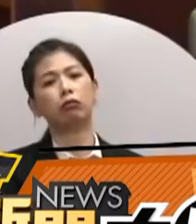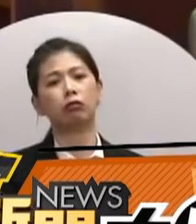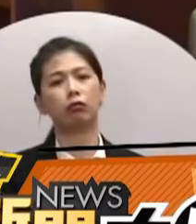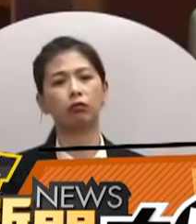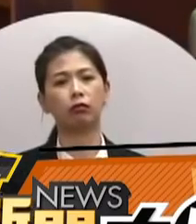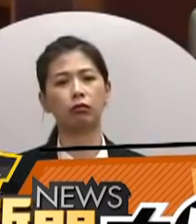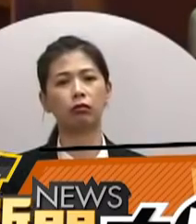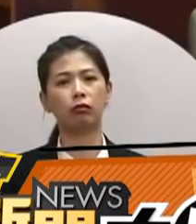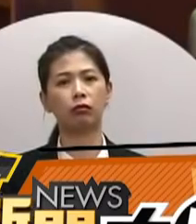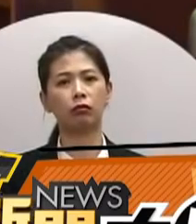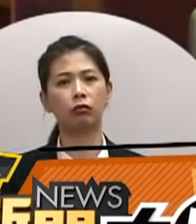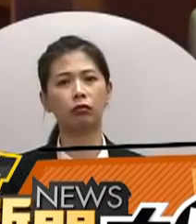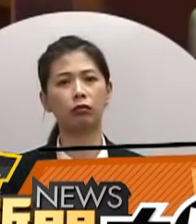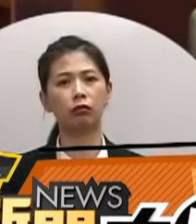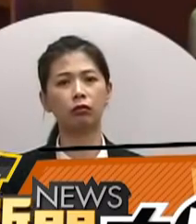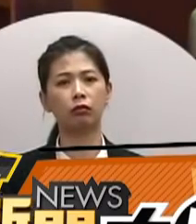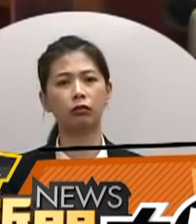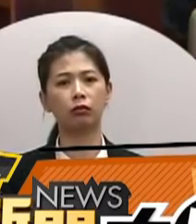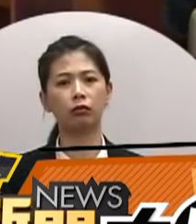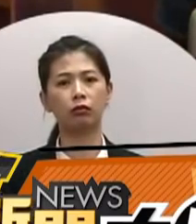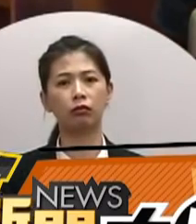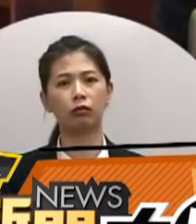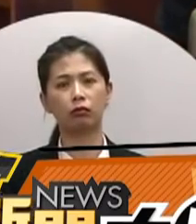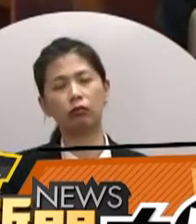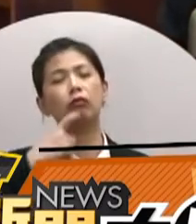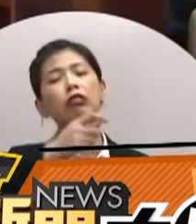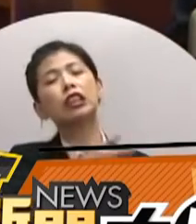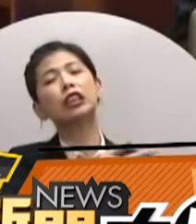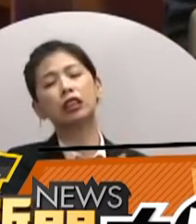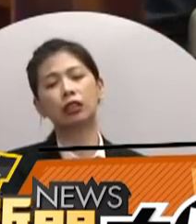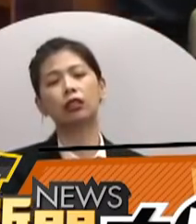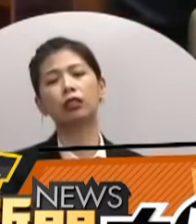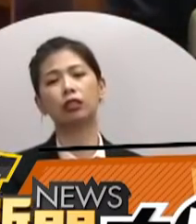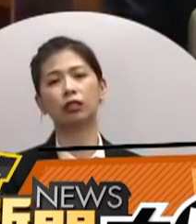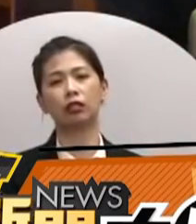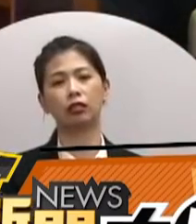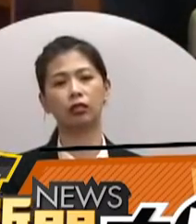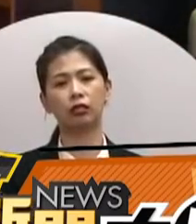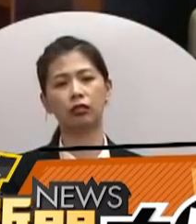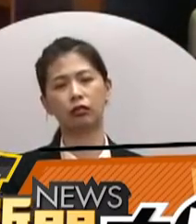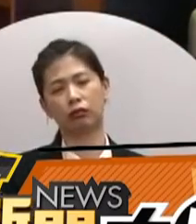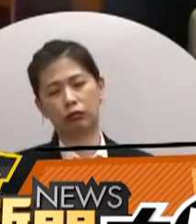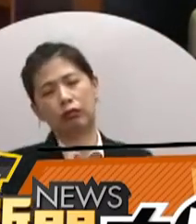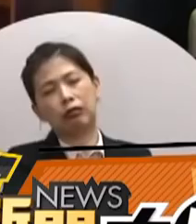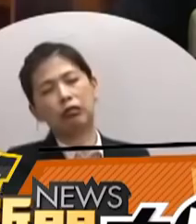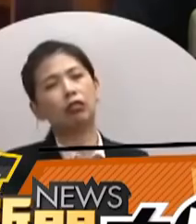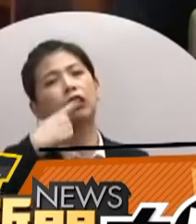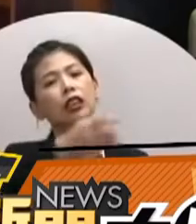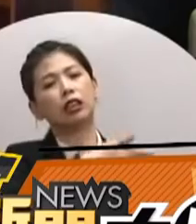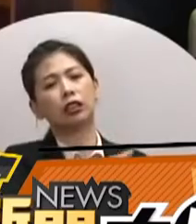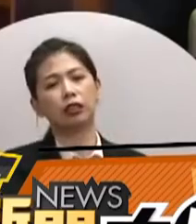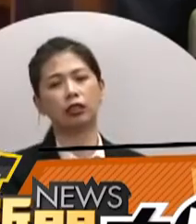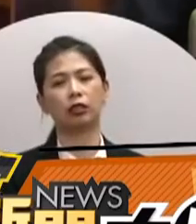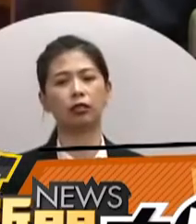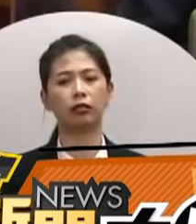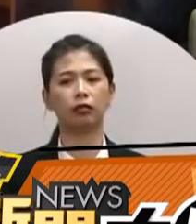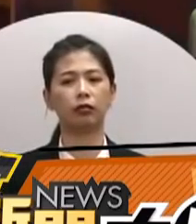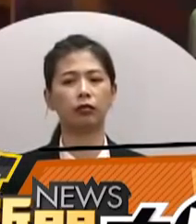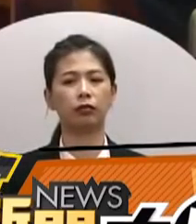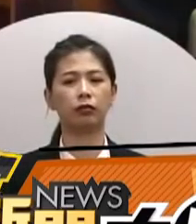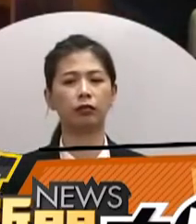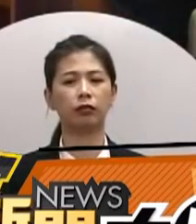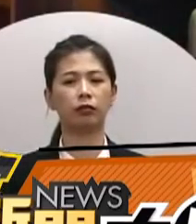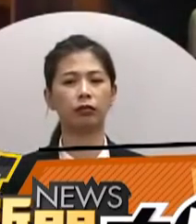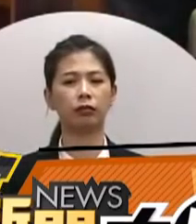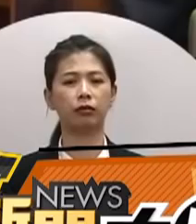吗？ 好， 不要你投降吗？ 你让投降主义， 这样子才像投降。 你让投降主义， 这个就是你跑掉， 可耻！ 我告诉